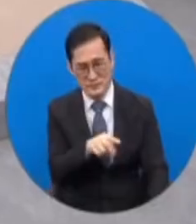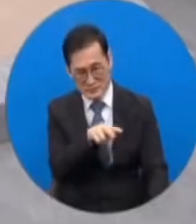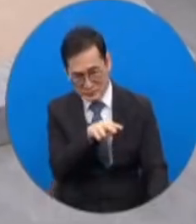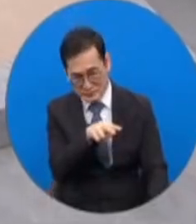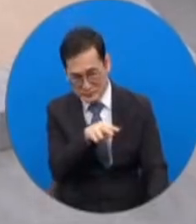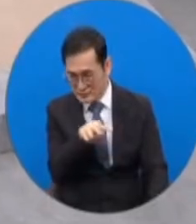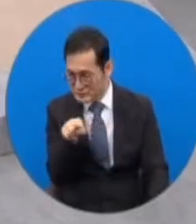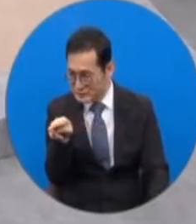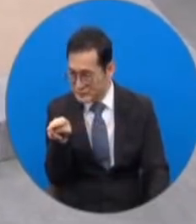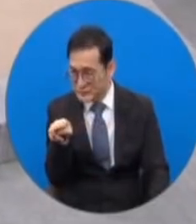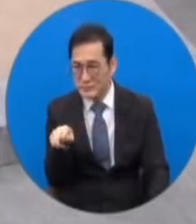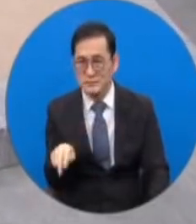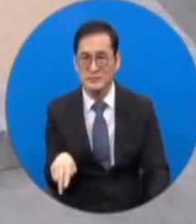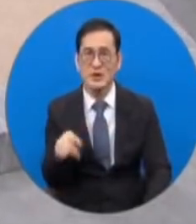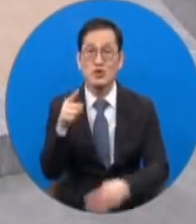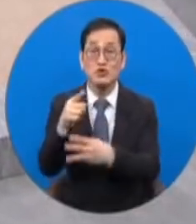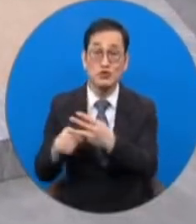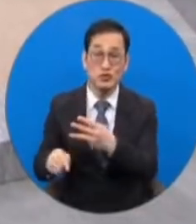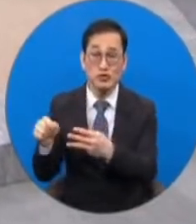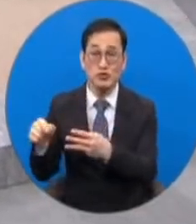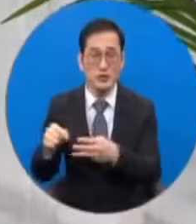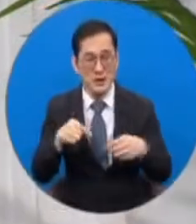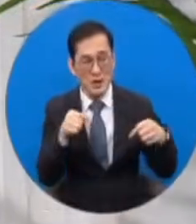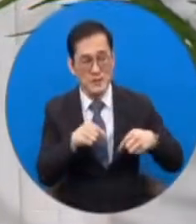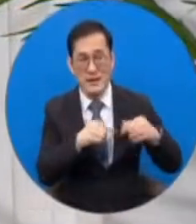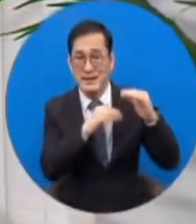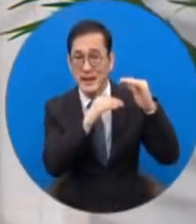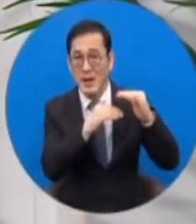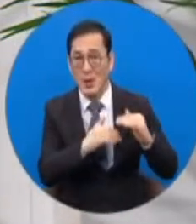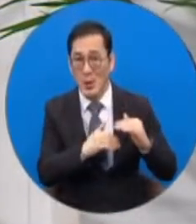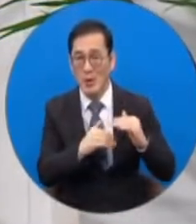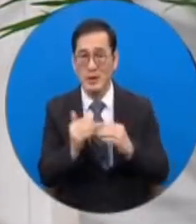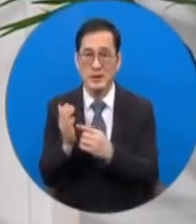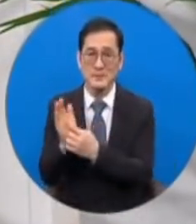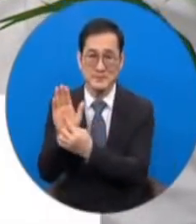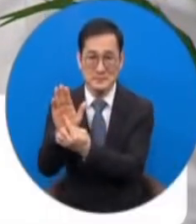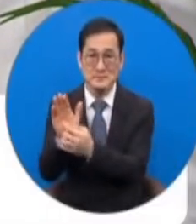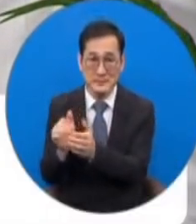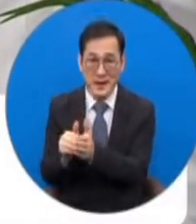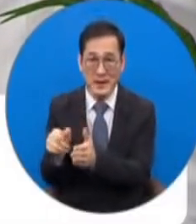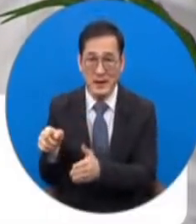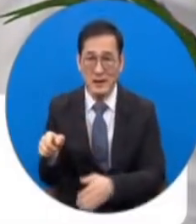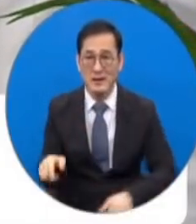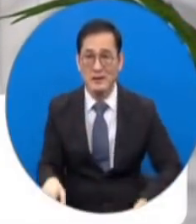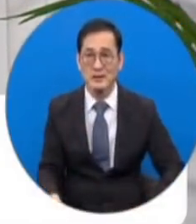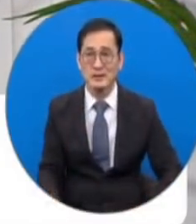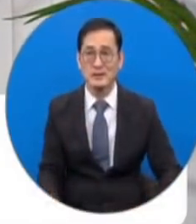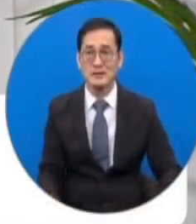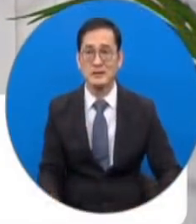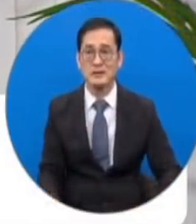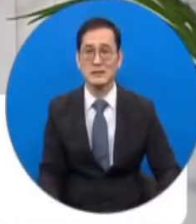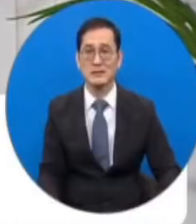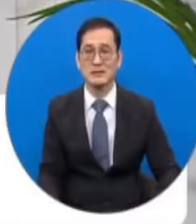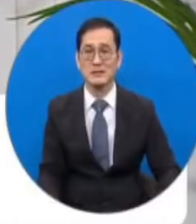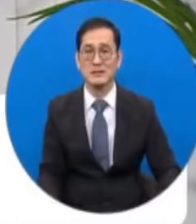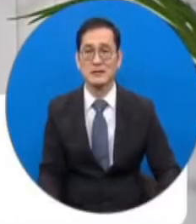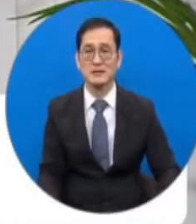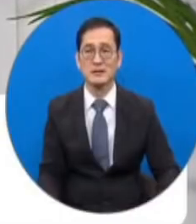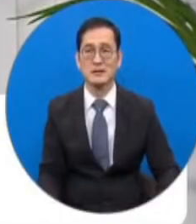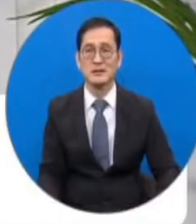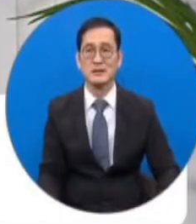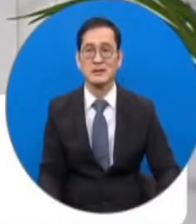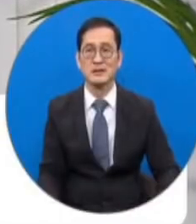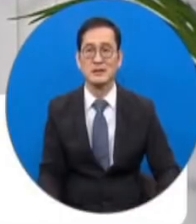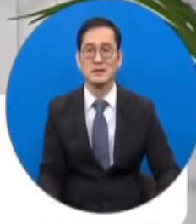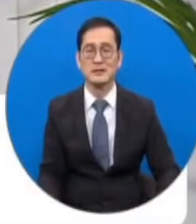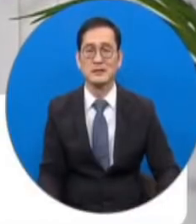윤석열 후보 측에서 협상 내용 자체를 깎았다 고 얘기 했잖아요 발표한 것은 이제 정치적으로 적절한 야 부적격 아냐